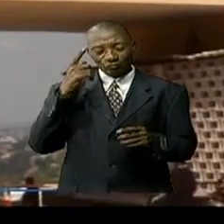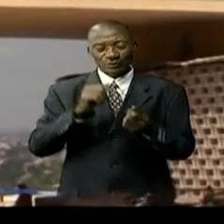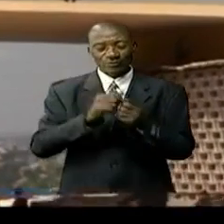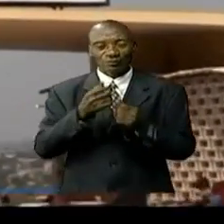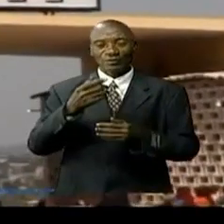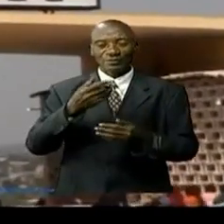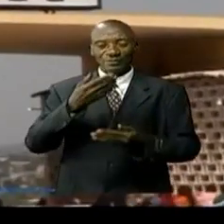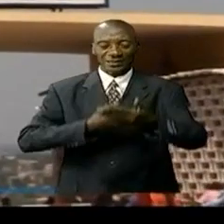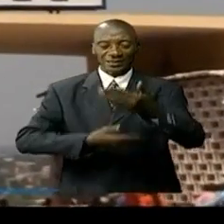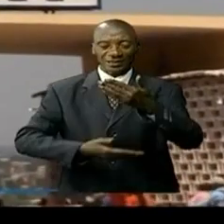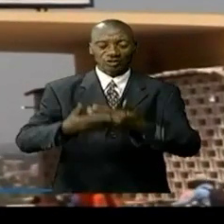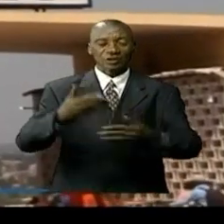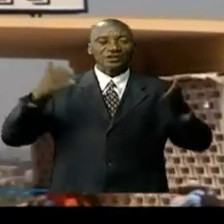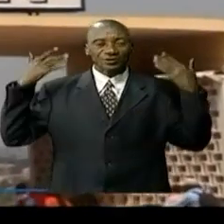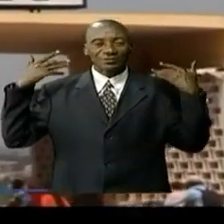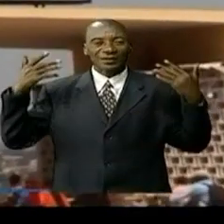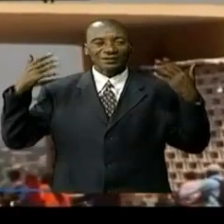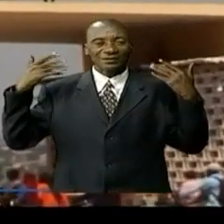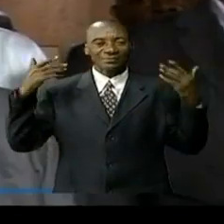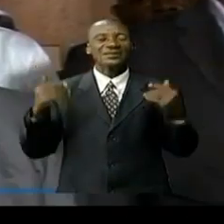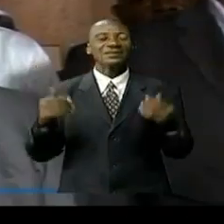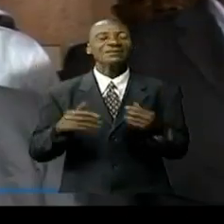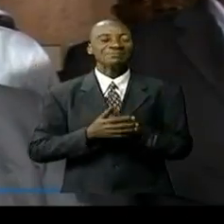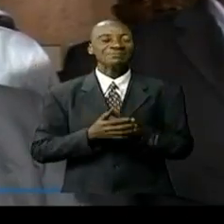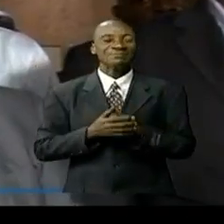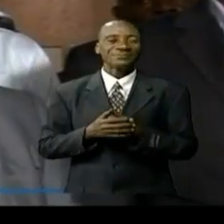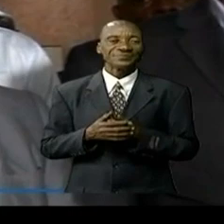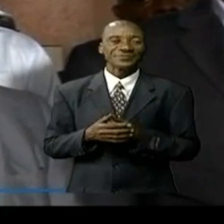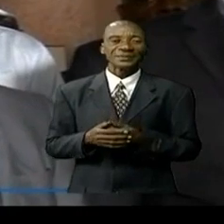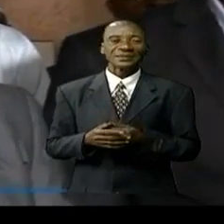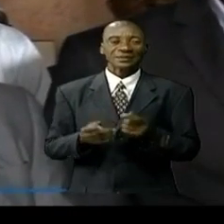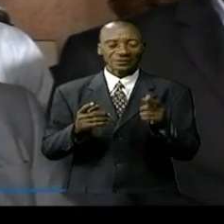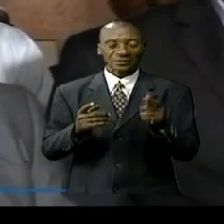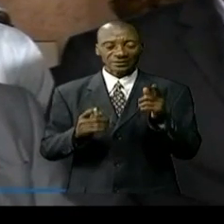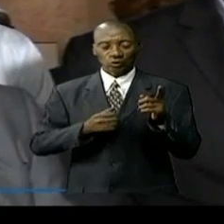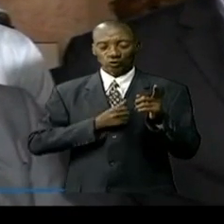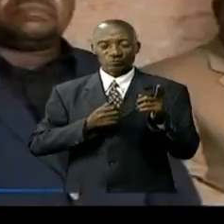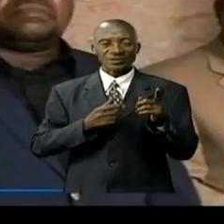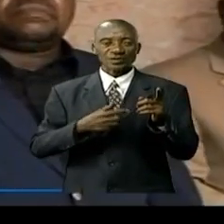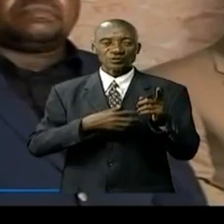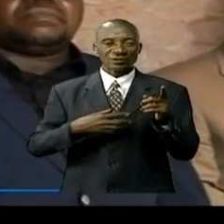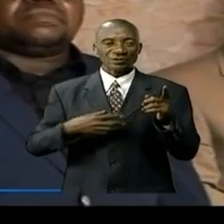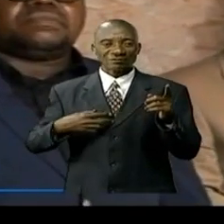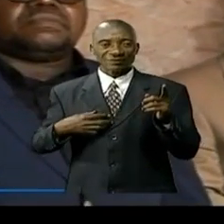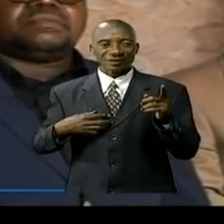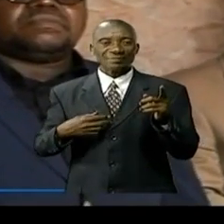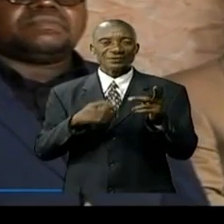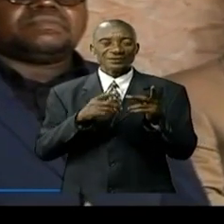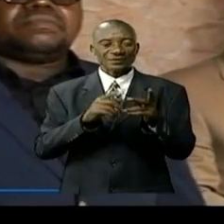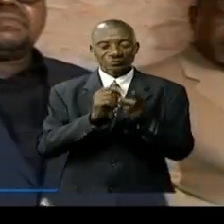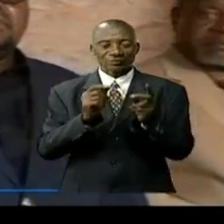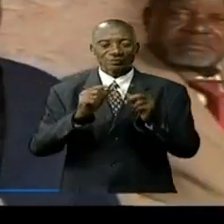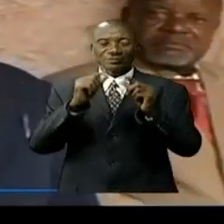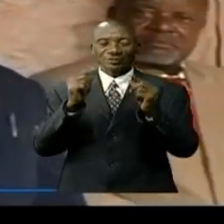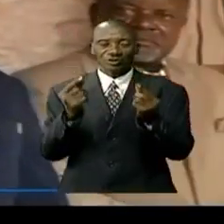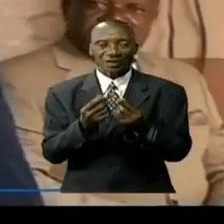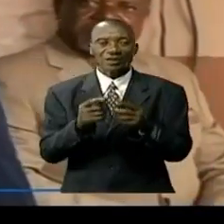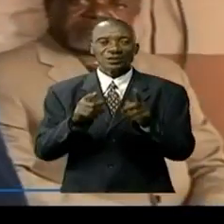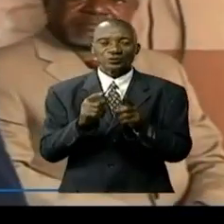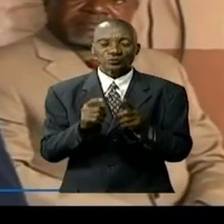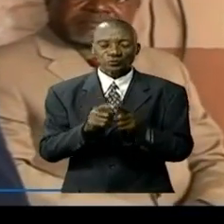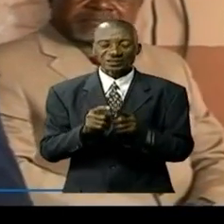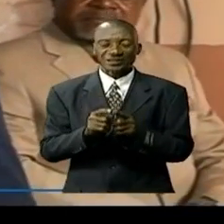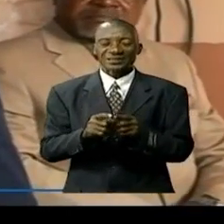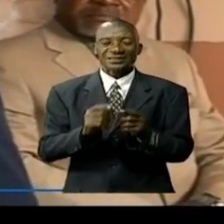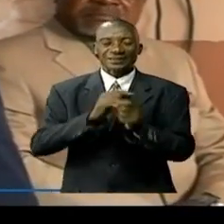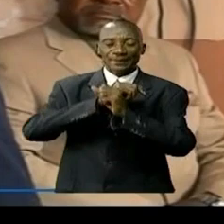importantes interventions vont meubler ces panels, à savoir l'autonomisation de la femme, les notions du genre ainsi que la lutte contre les changements